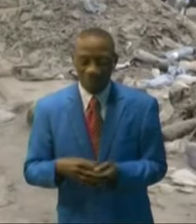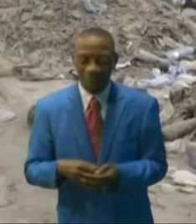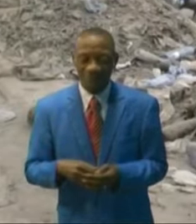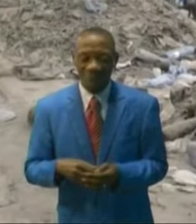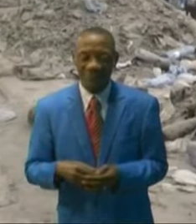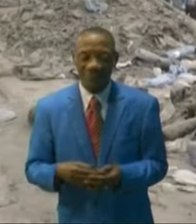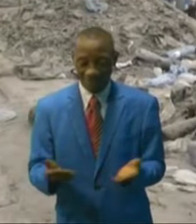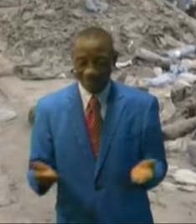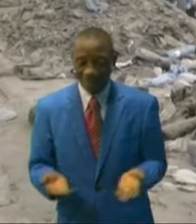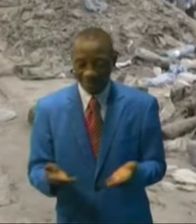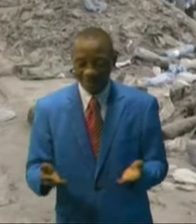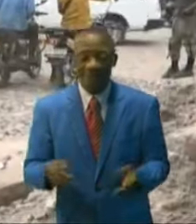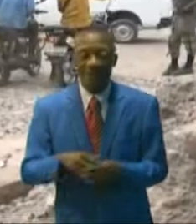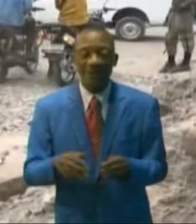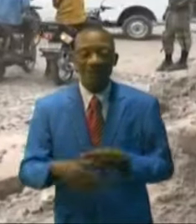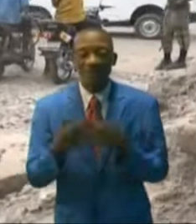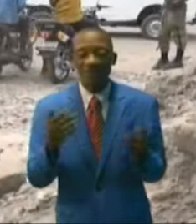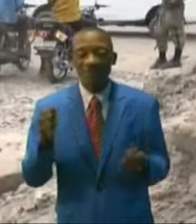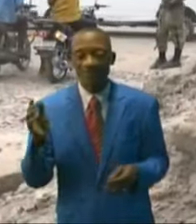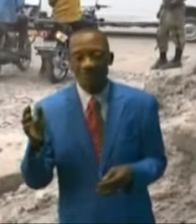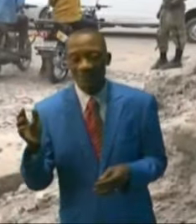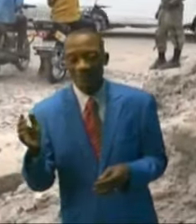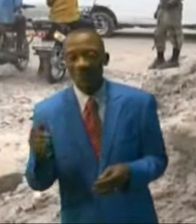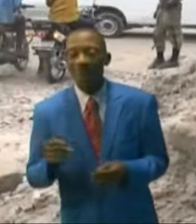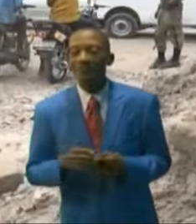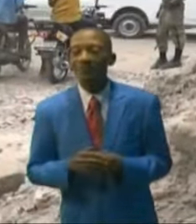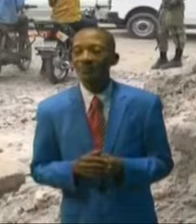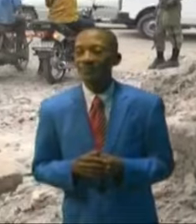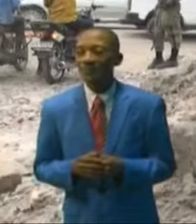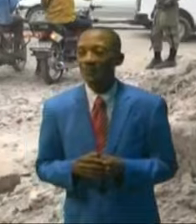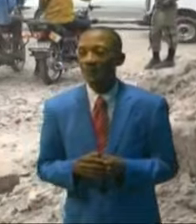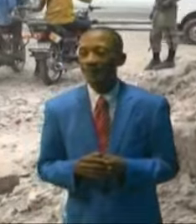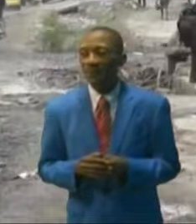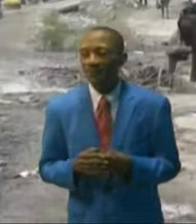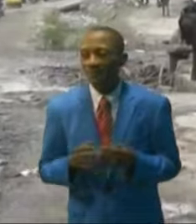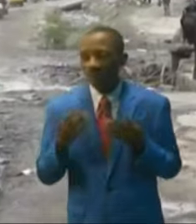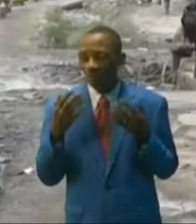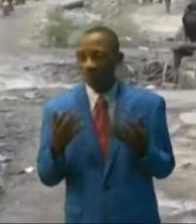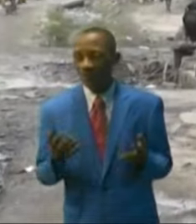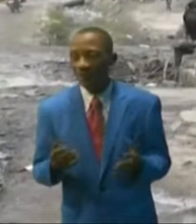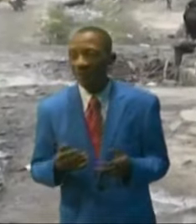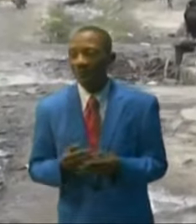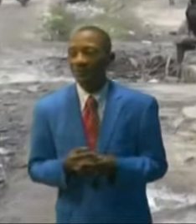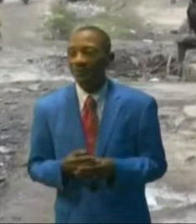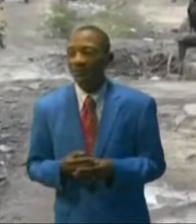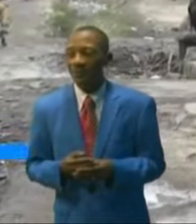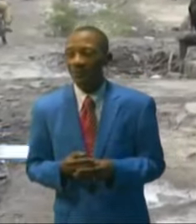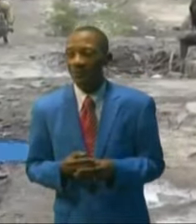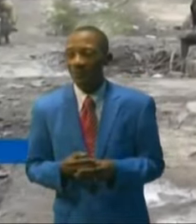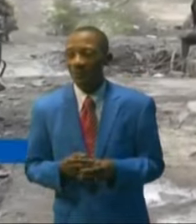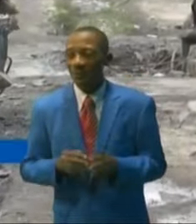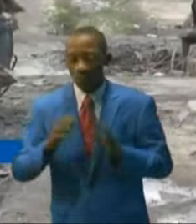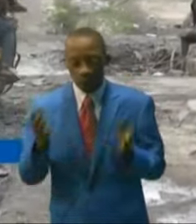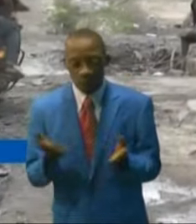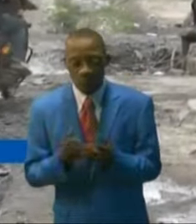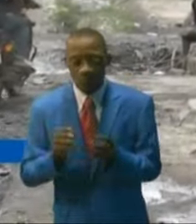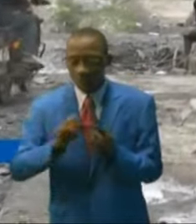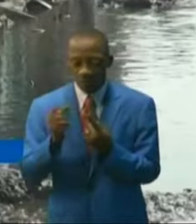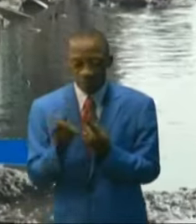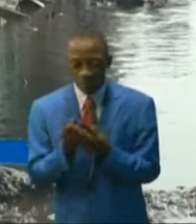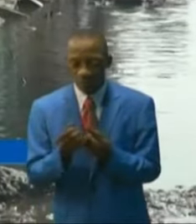travaux. Le mois de septembre, caractérisé généralement par le retour de la saison des pluies, une situation qui va encore